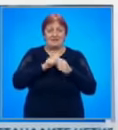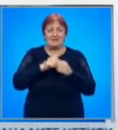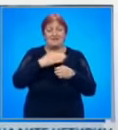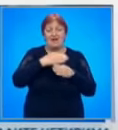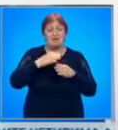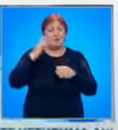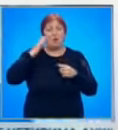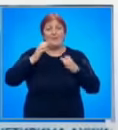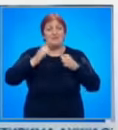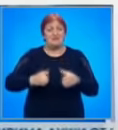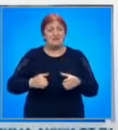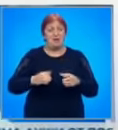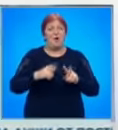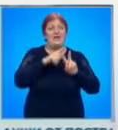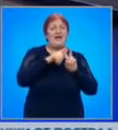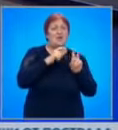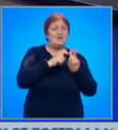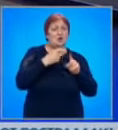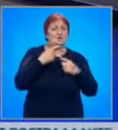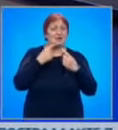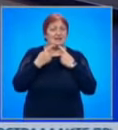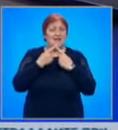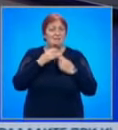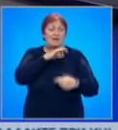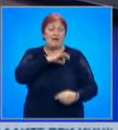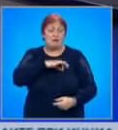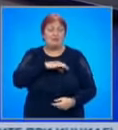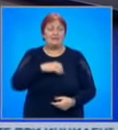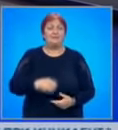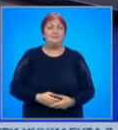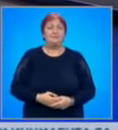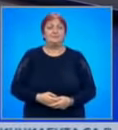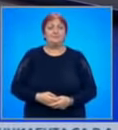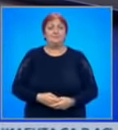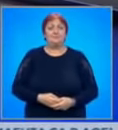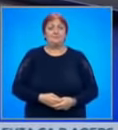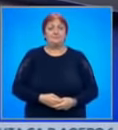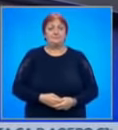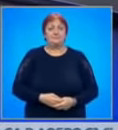на редовно правителство. Ирина Цонева за разговорите и за резултата сега.